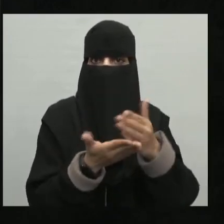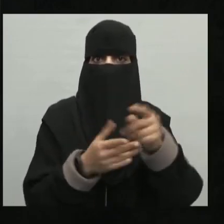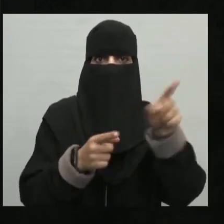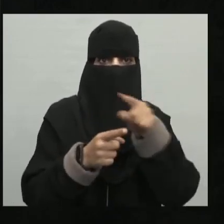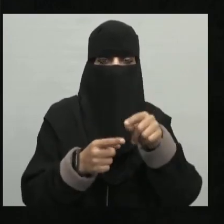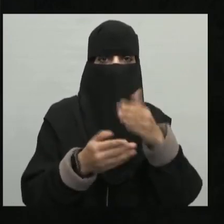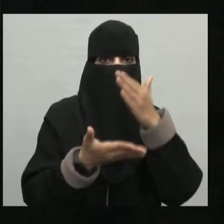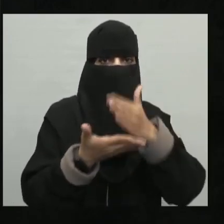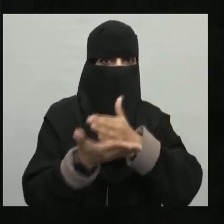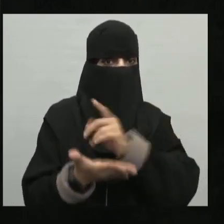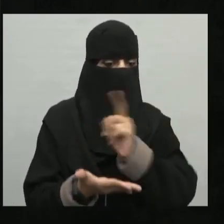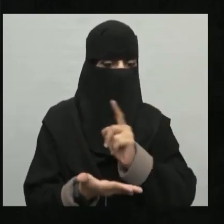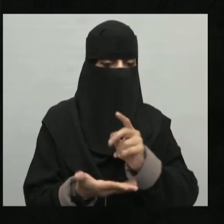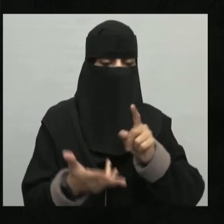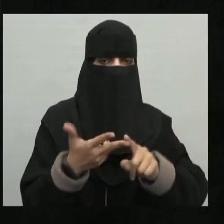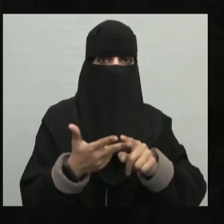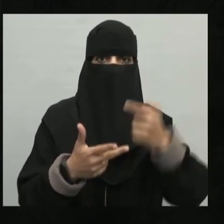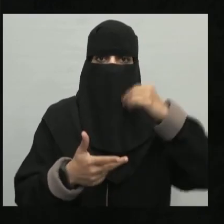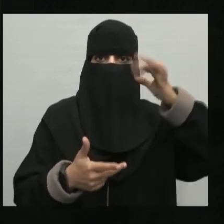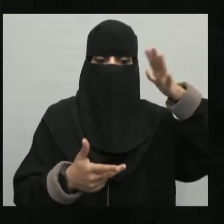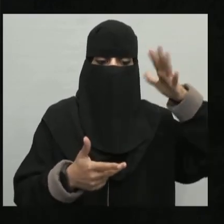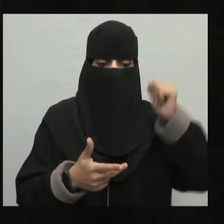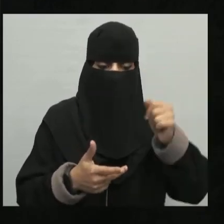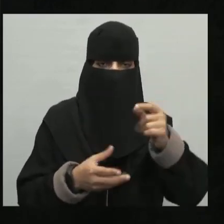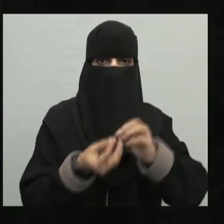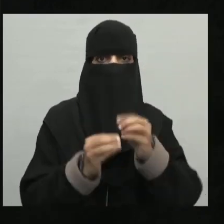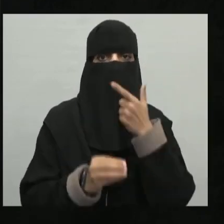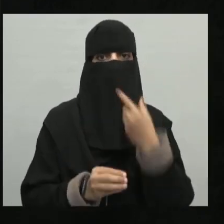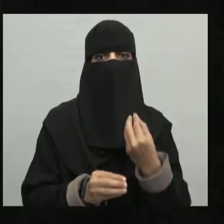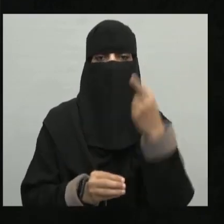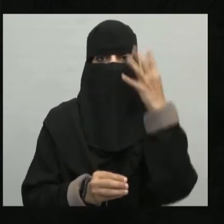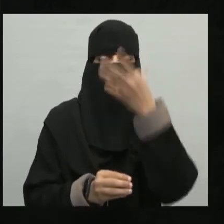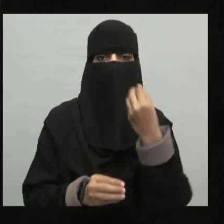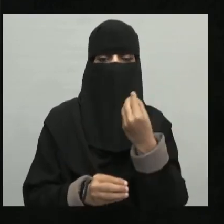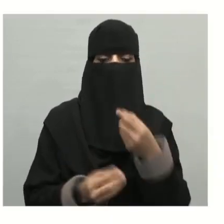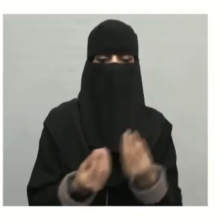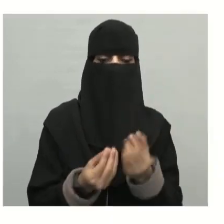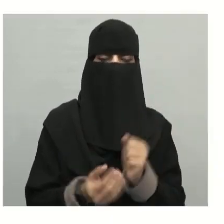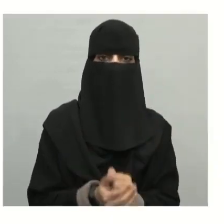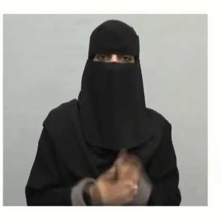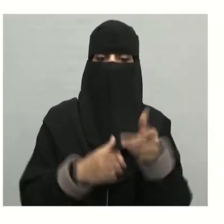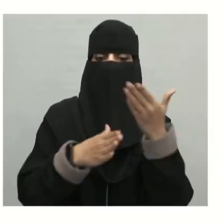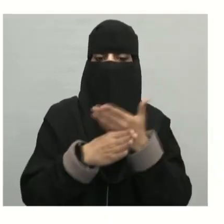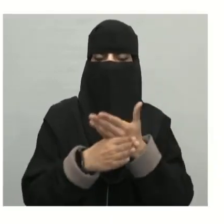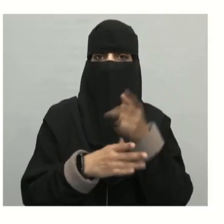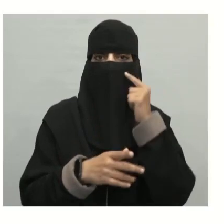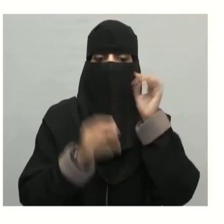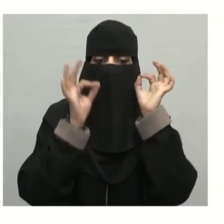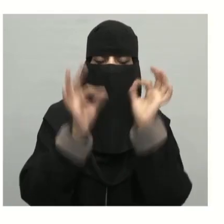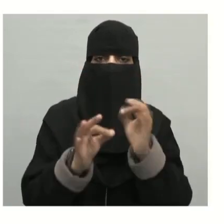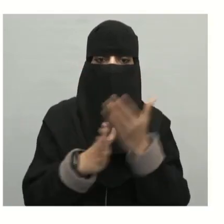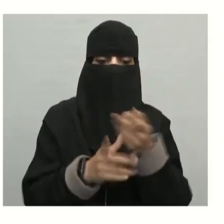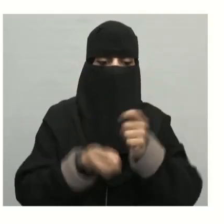والشقوق ثالثا له لمعان ولون جميل اسباب ندره الاحجار الكريمه